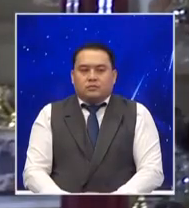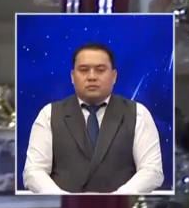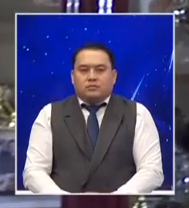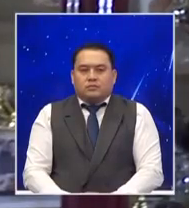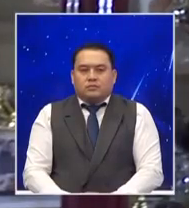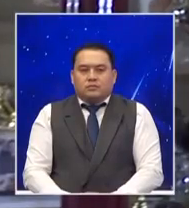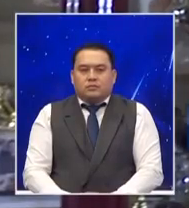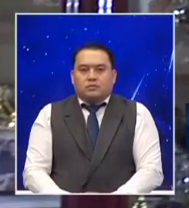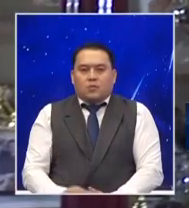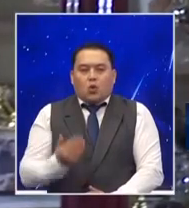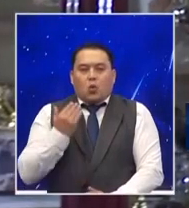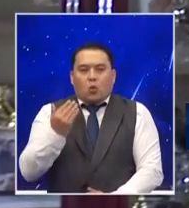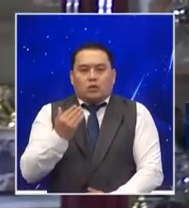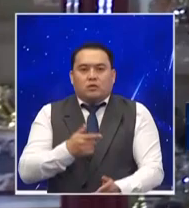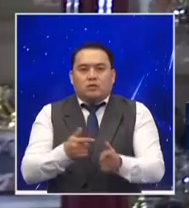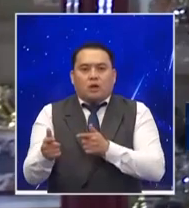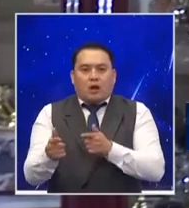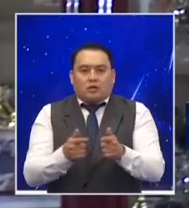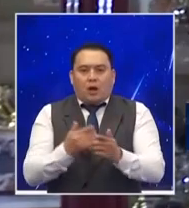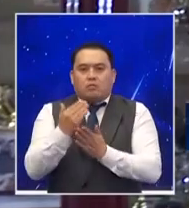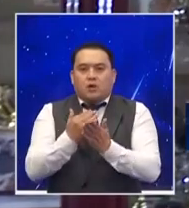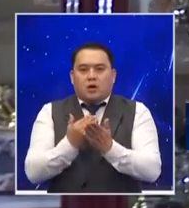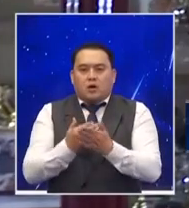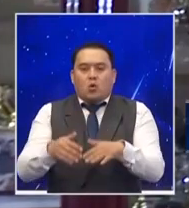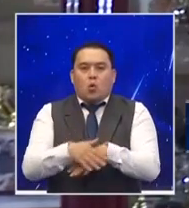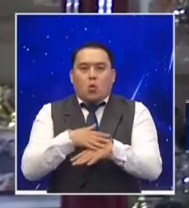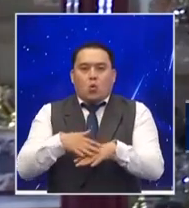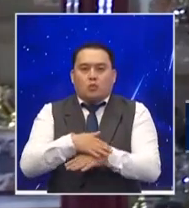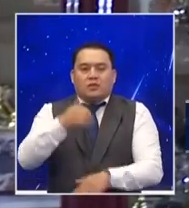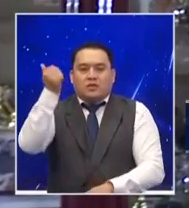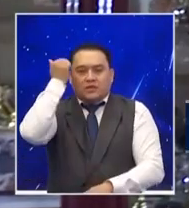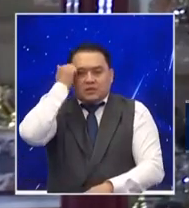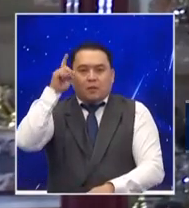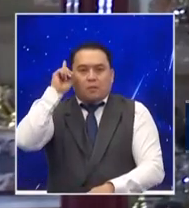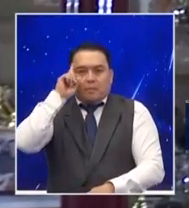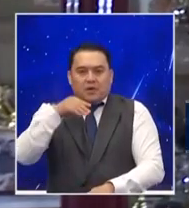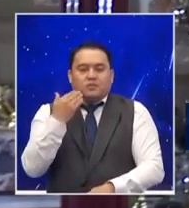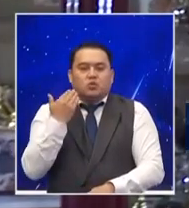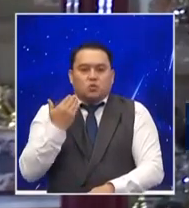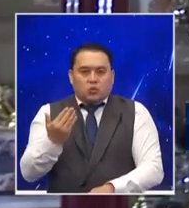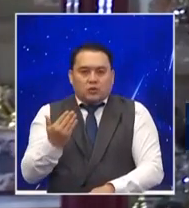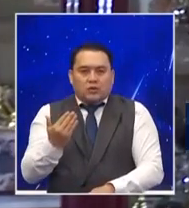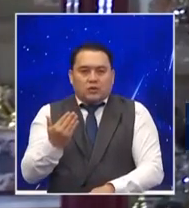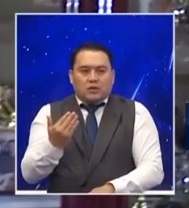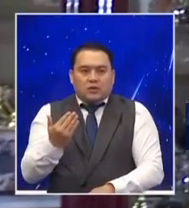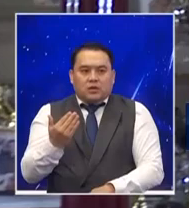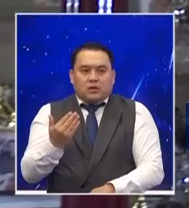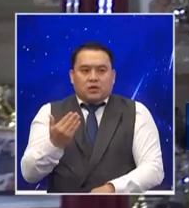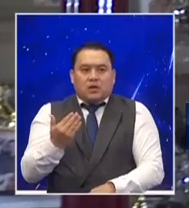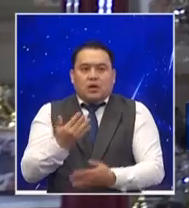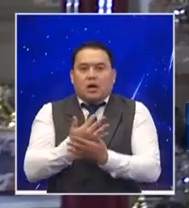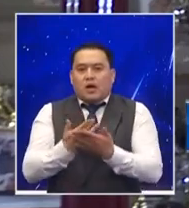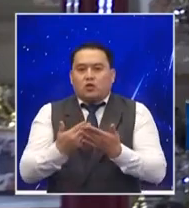Оның дайындаған бағдарламалары әлі күнге дейін көрерменнің есінде, әлге дейін біз оның шаңырағын, оның жәдігер